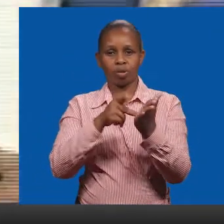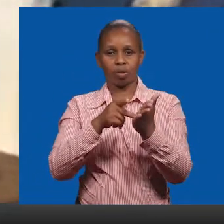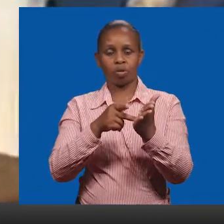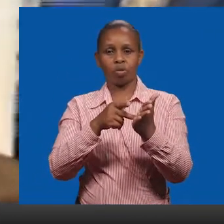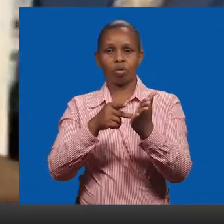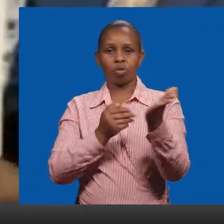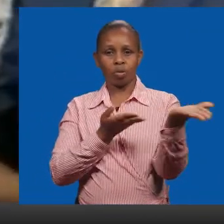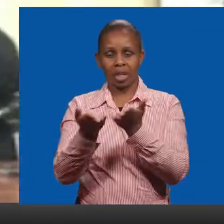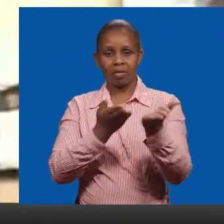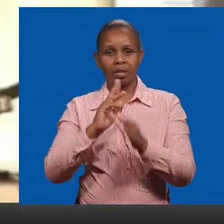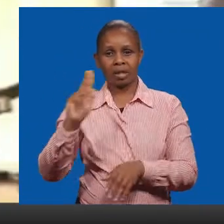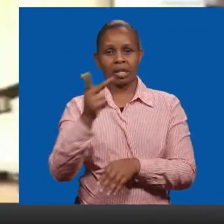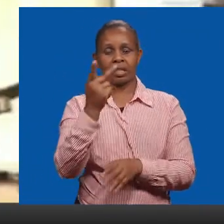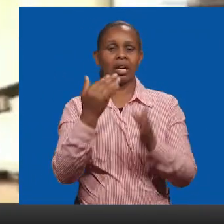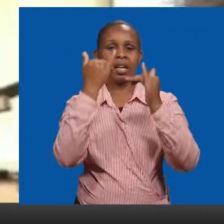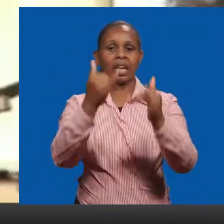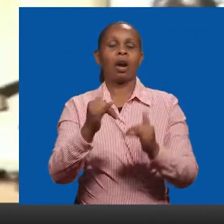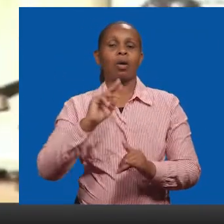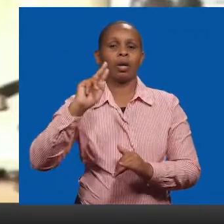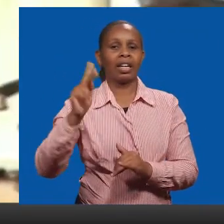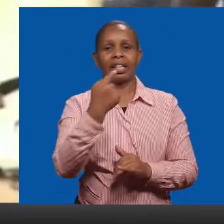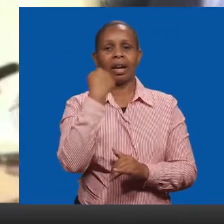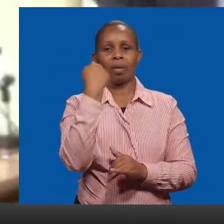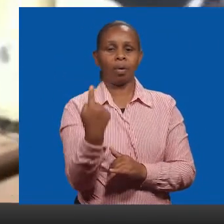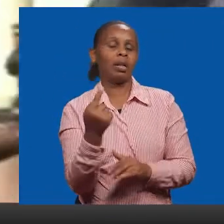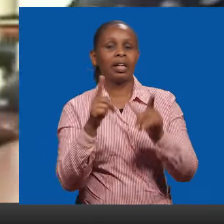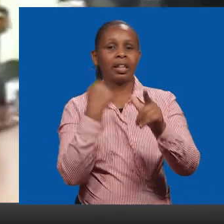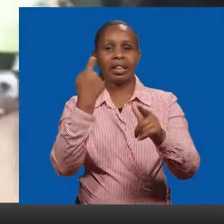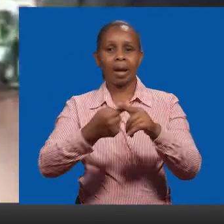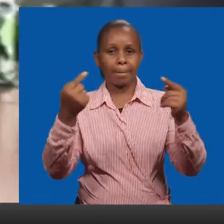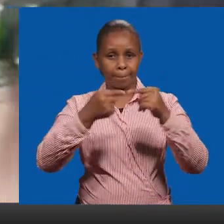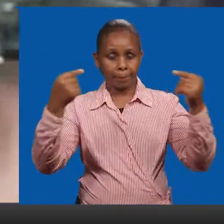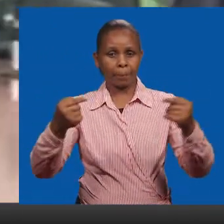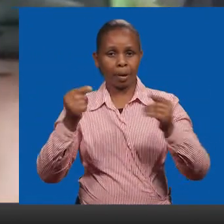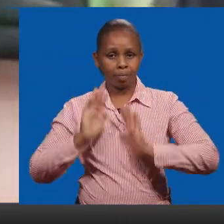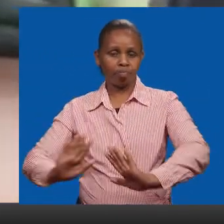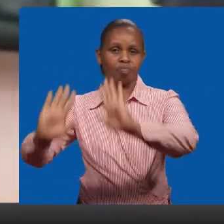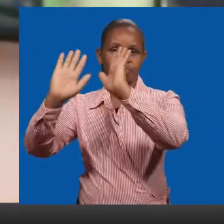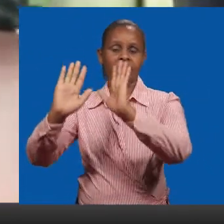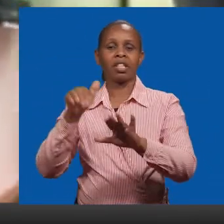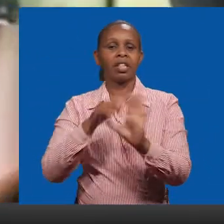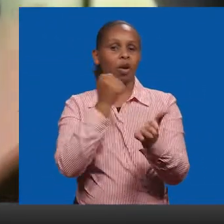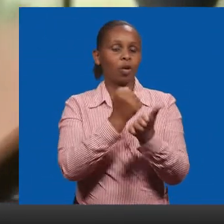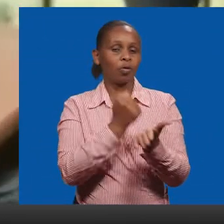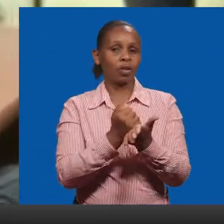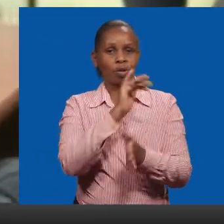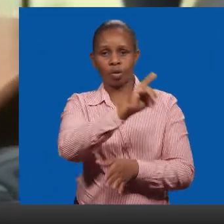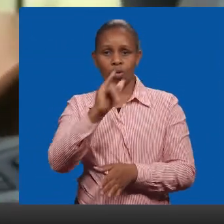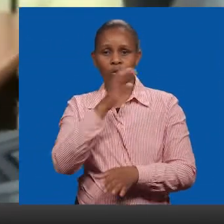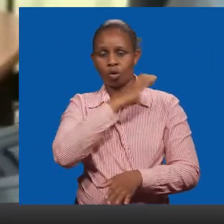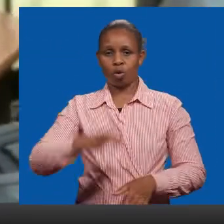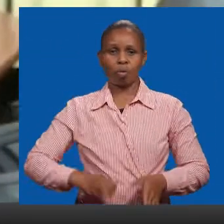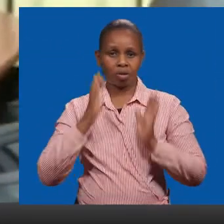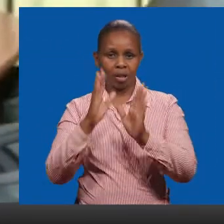ya kuitumikia taifa. Mrengo wa Azimio la Umoja One Kenya ukiwa umepanga maandamano ya kupinga kuondolewa afisini kwa makamishina